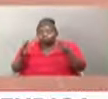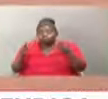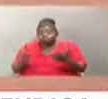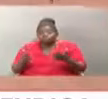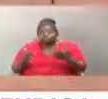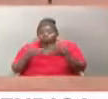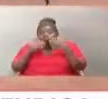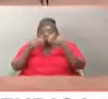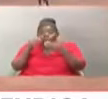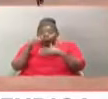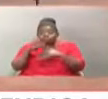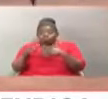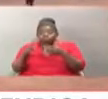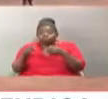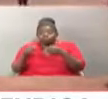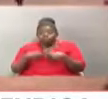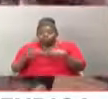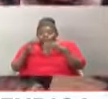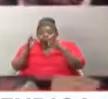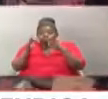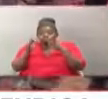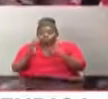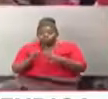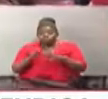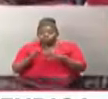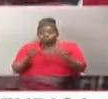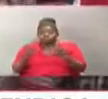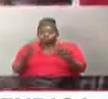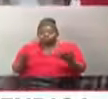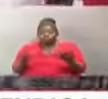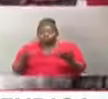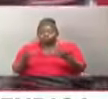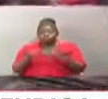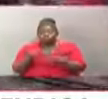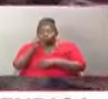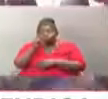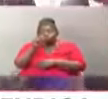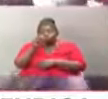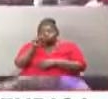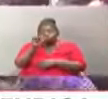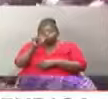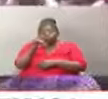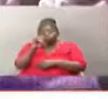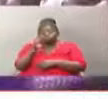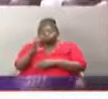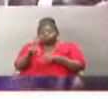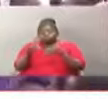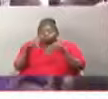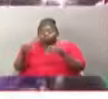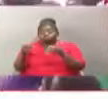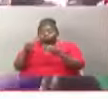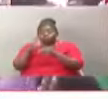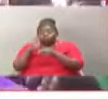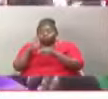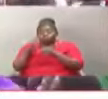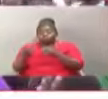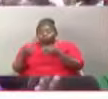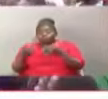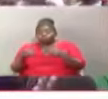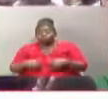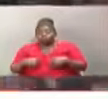nnyo abatuweereza bino ebintu. Babadde ku kityawuluzi mu Kisenyi nga bibaweereddwa ekibiina kya Joint Youth Gospel